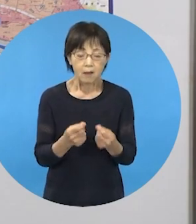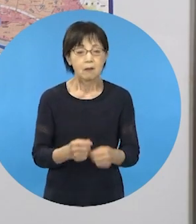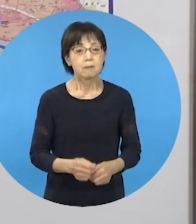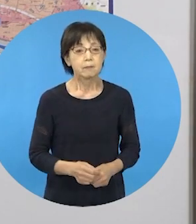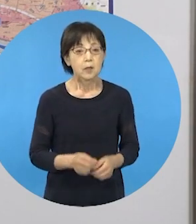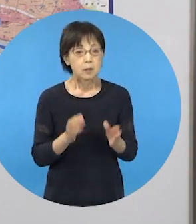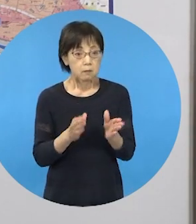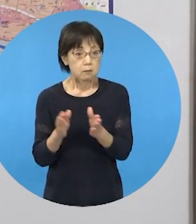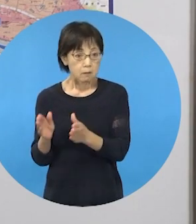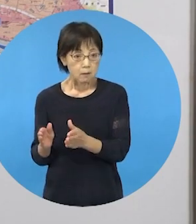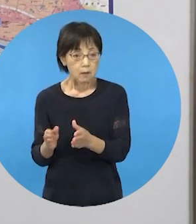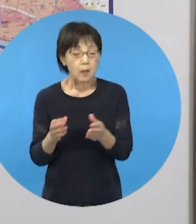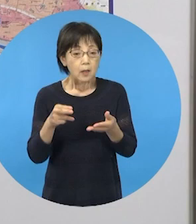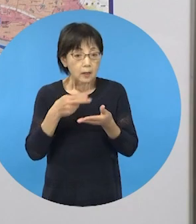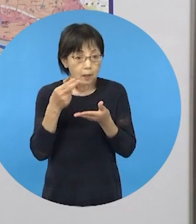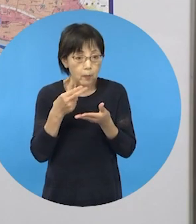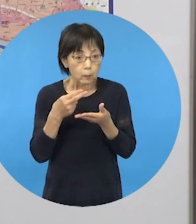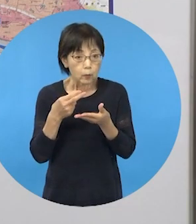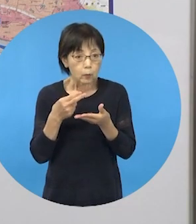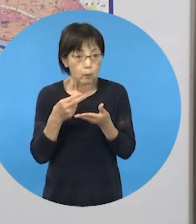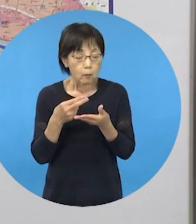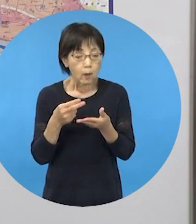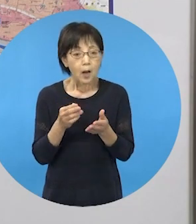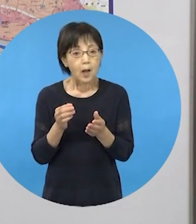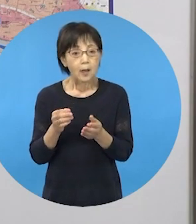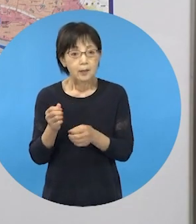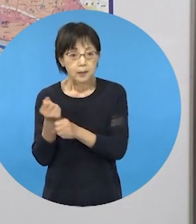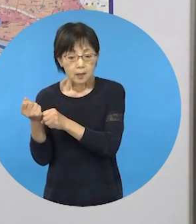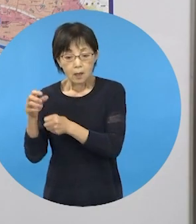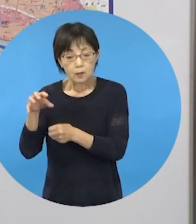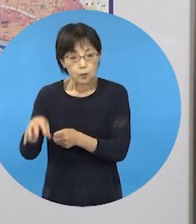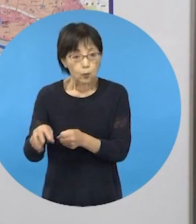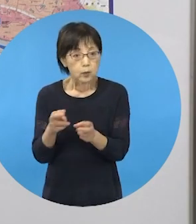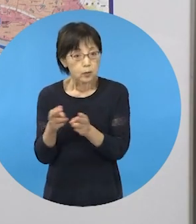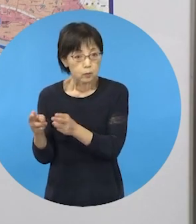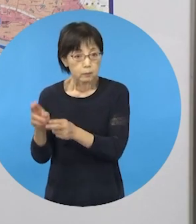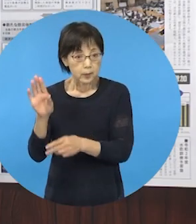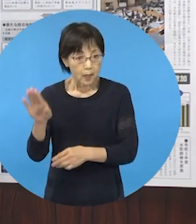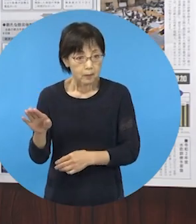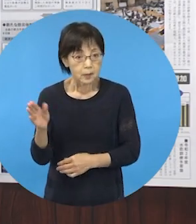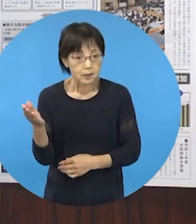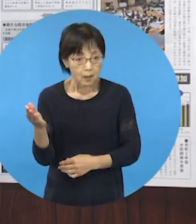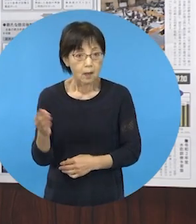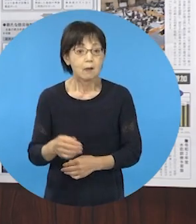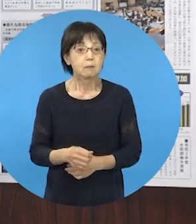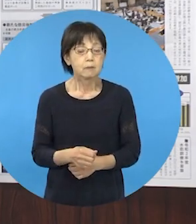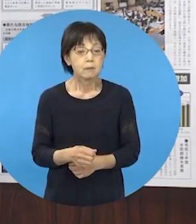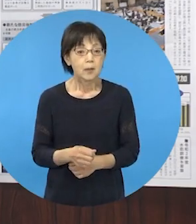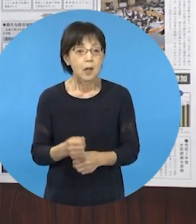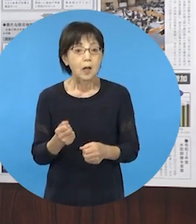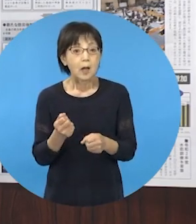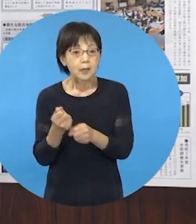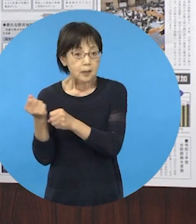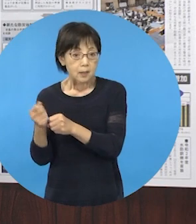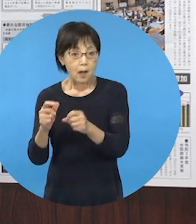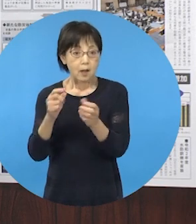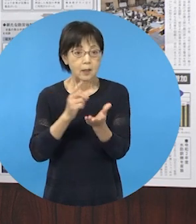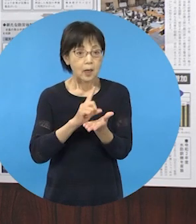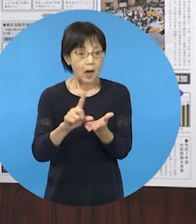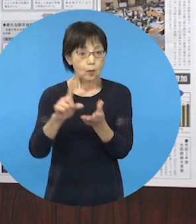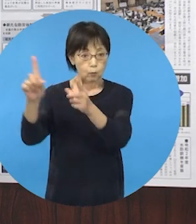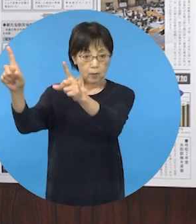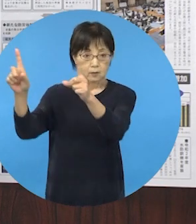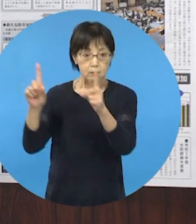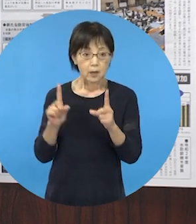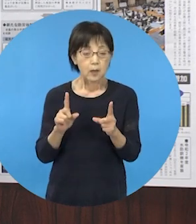なんですが、その食べ物っていうのは避難所に用意されているんでしょうか。 避難勧告などの発令による避難